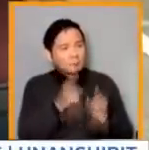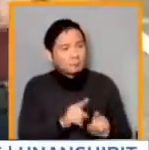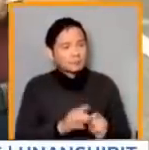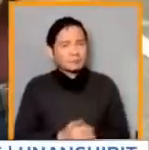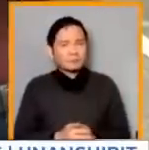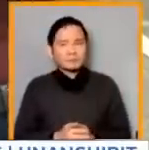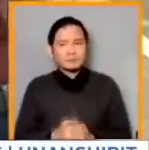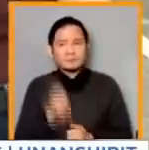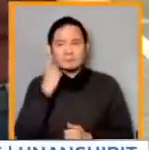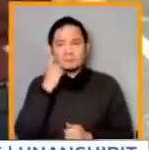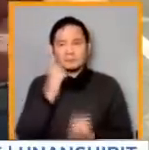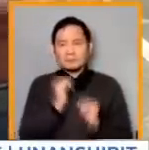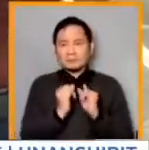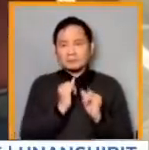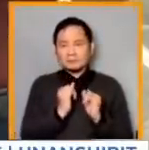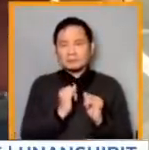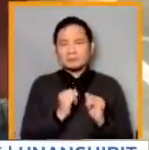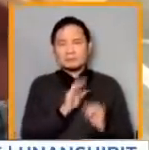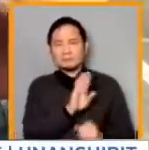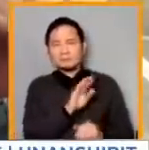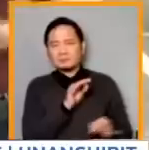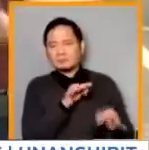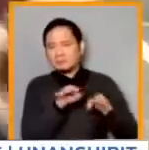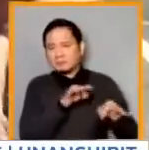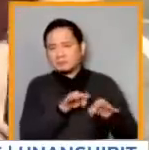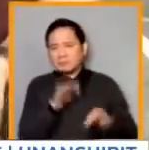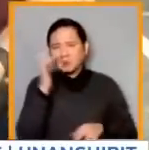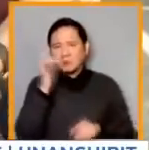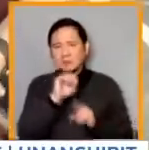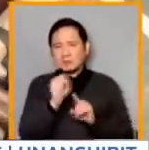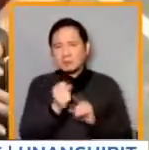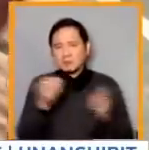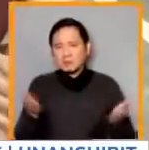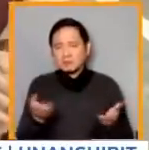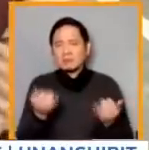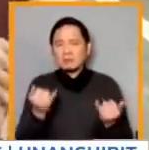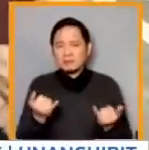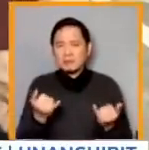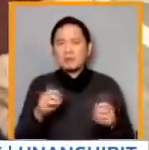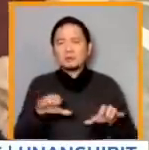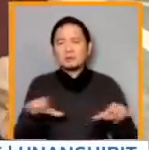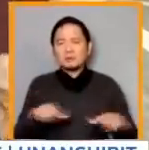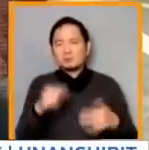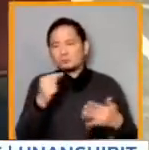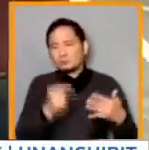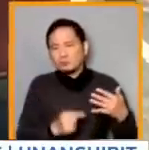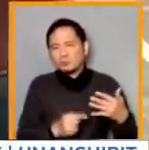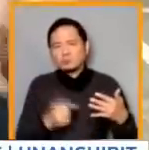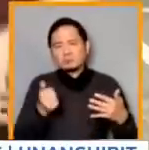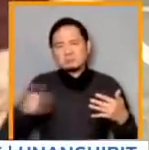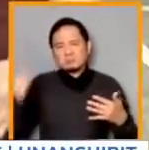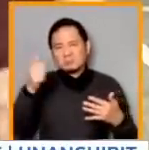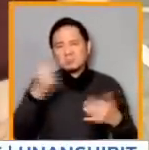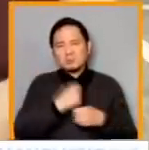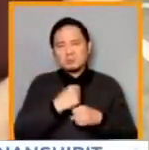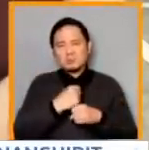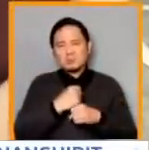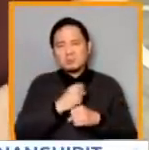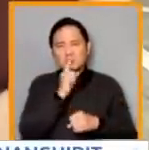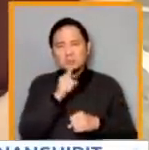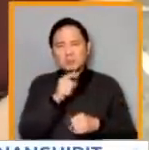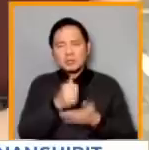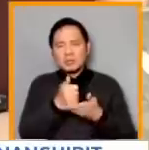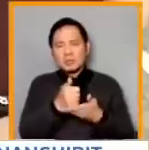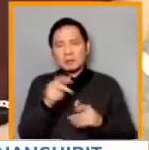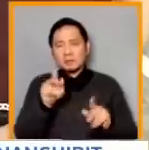ang explanation kung bakit ganito po yung sitwasyon at gumagawa raw po ng hakbang ang ating mga otoridad para matulungan din ang ating mga kababayan,